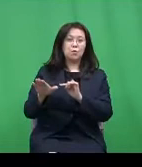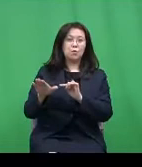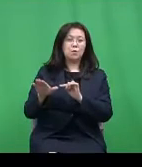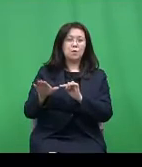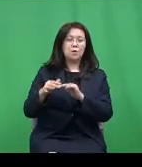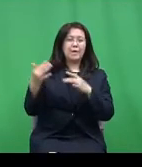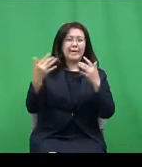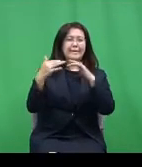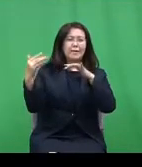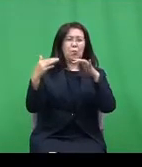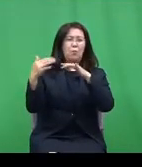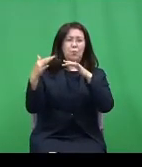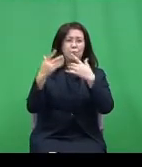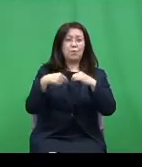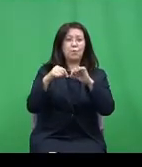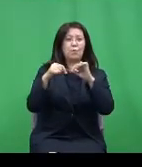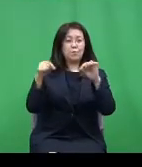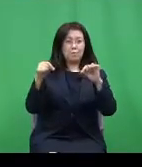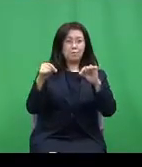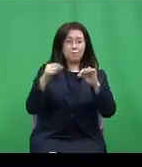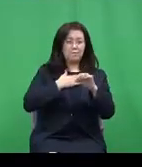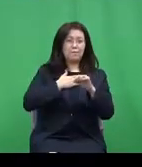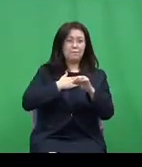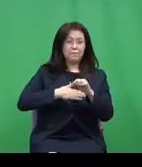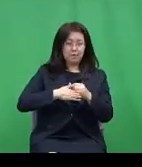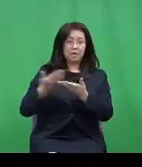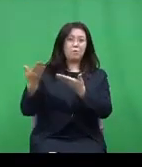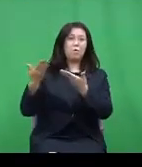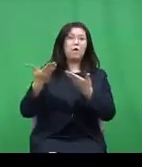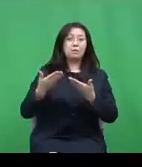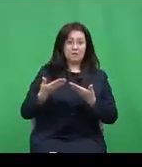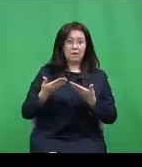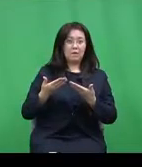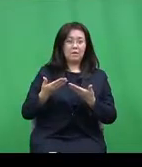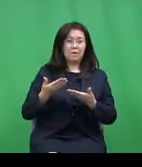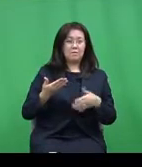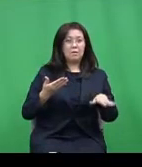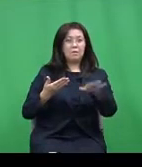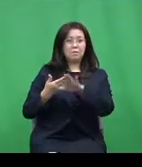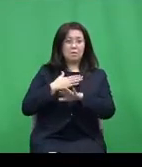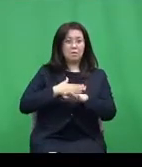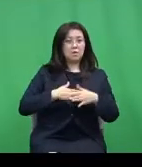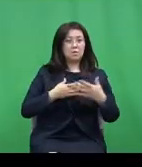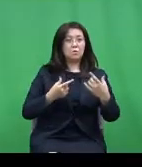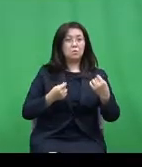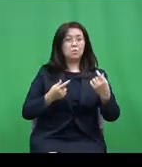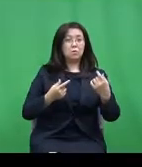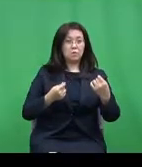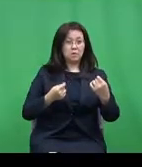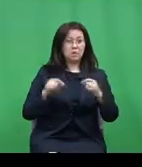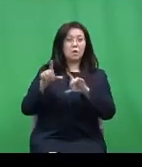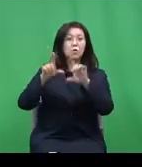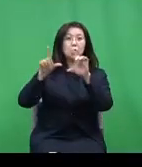けで、まあ、散々議論をしましたが、最終的にご理解いただいて、ご承知の通